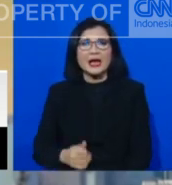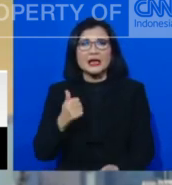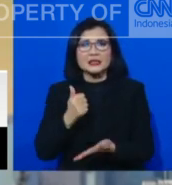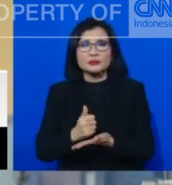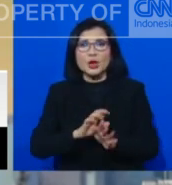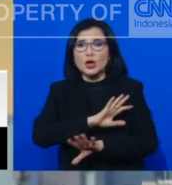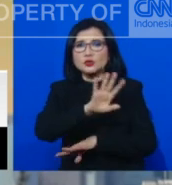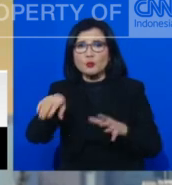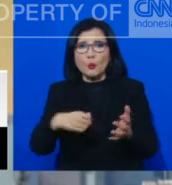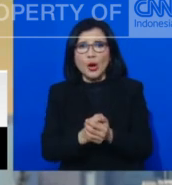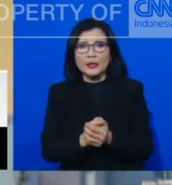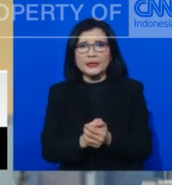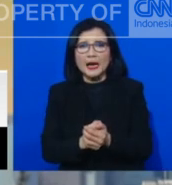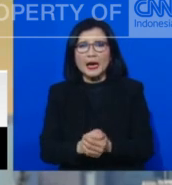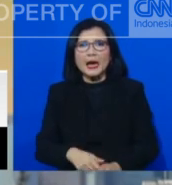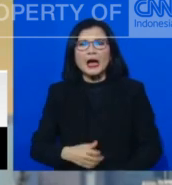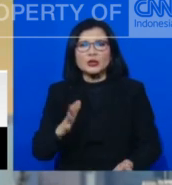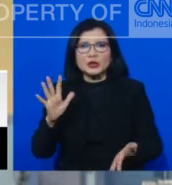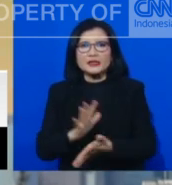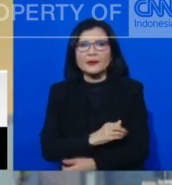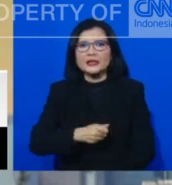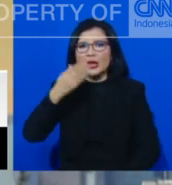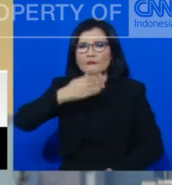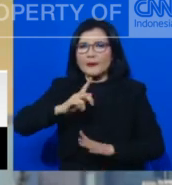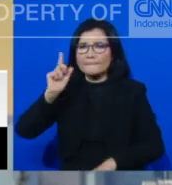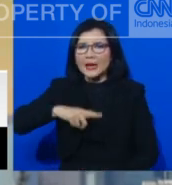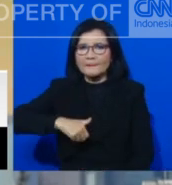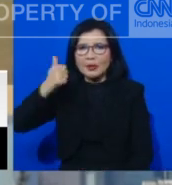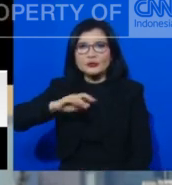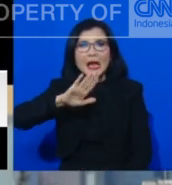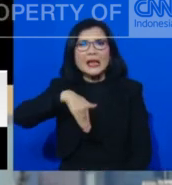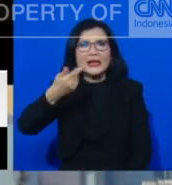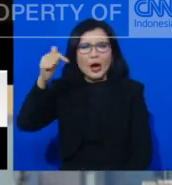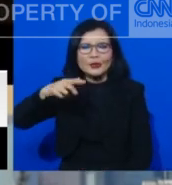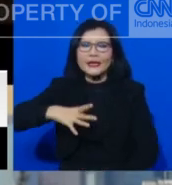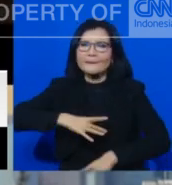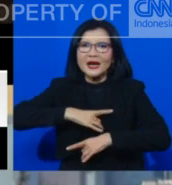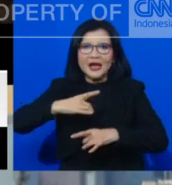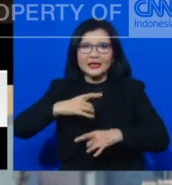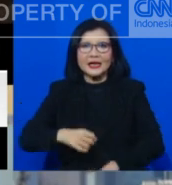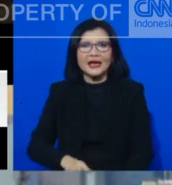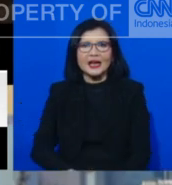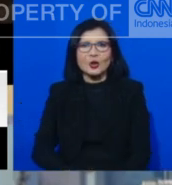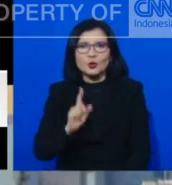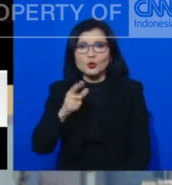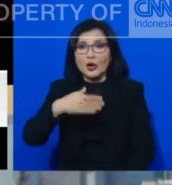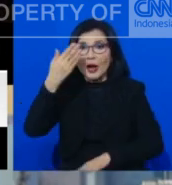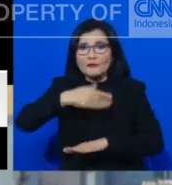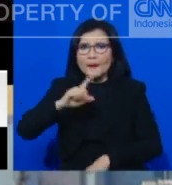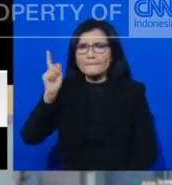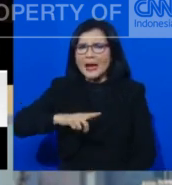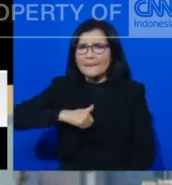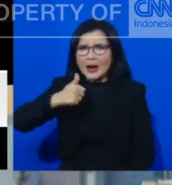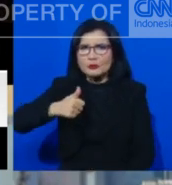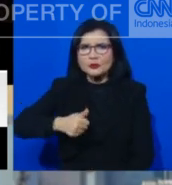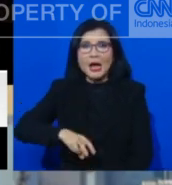kategori best picture itu berpeluang besar sekali untuk menang jadi makanya tahun ini tuh sangat interesting sangat menarik kategori best picture tapi ada 3